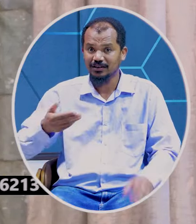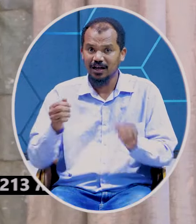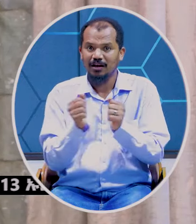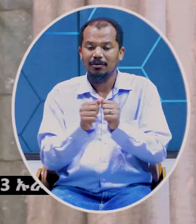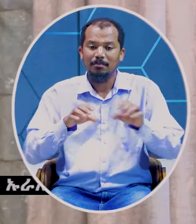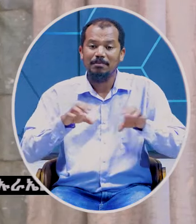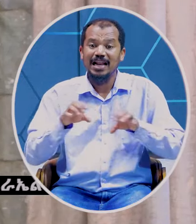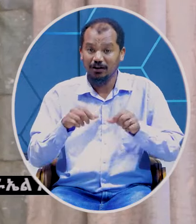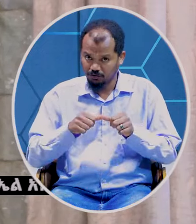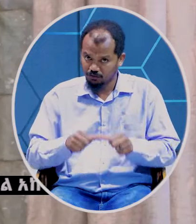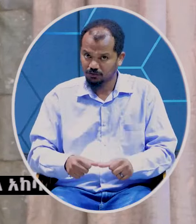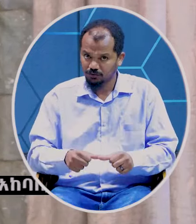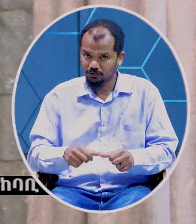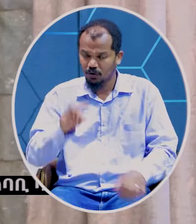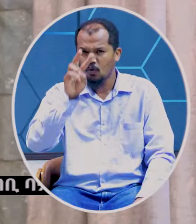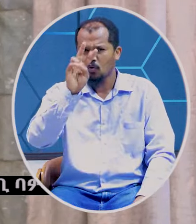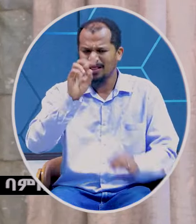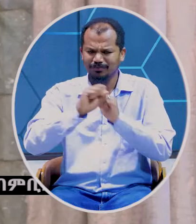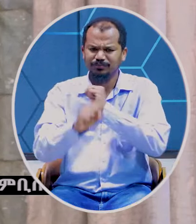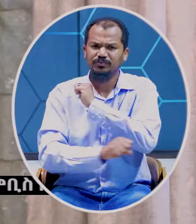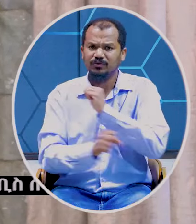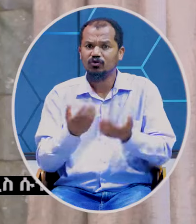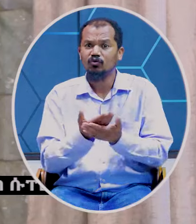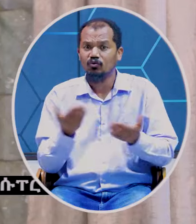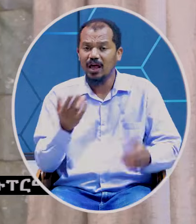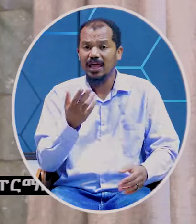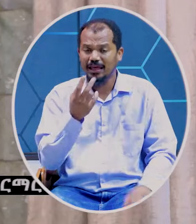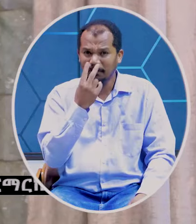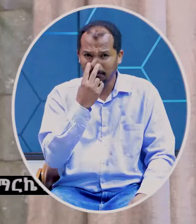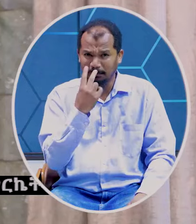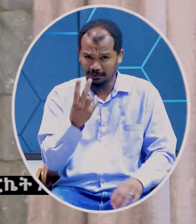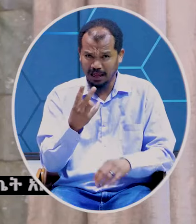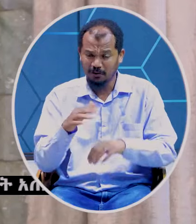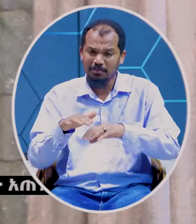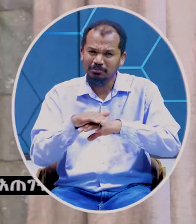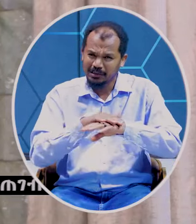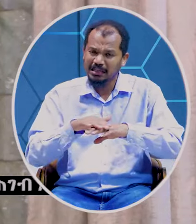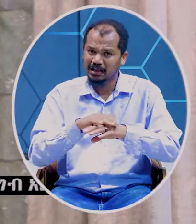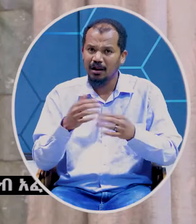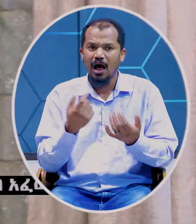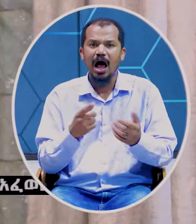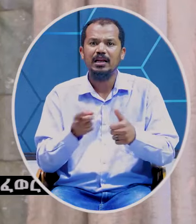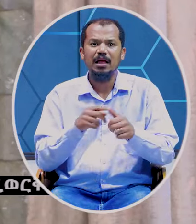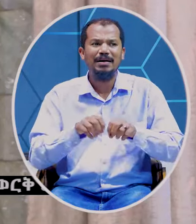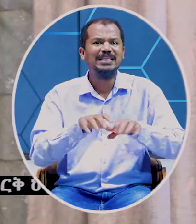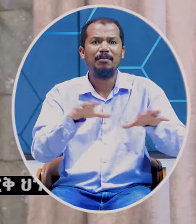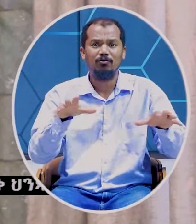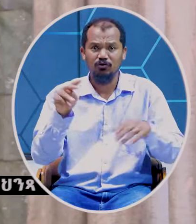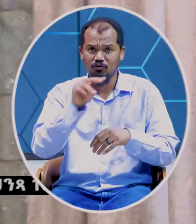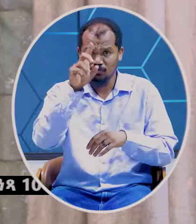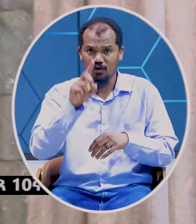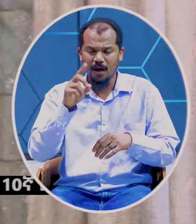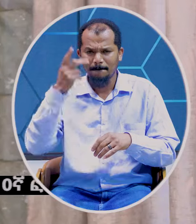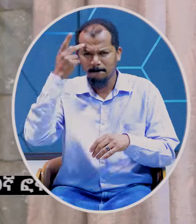ጋር በምናደርገው ቆይታ ሁለት መሰረታዊ ጉዳዮችን የምንዳስስ ነው የሚሆነው። አንደኛው በተሰማሩበት የሙያ